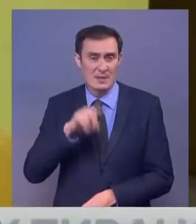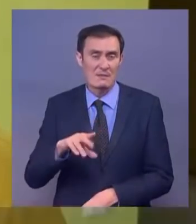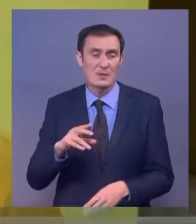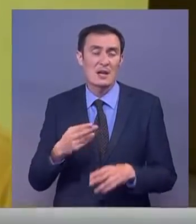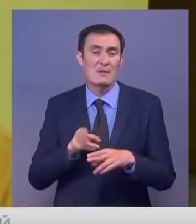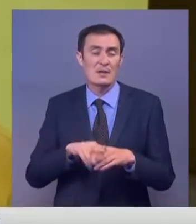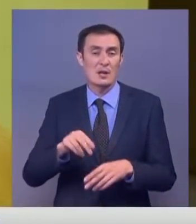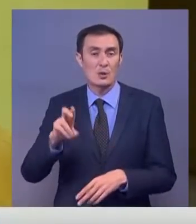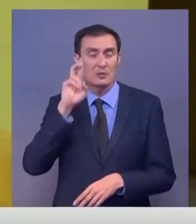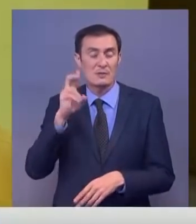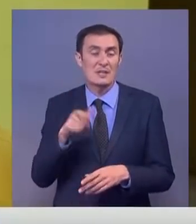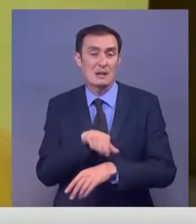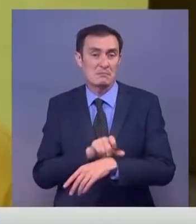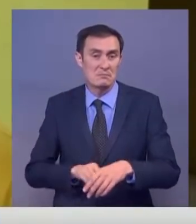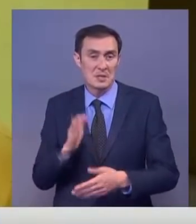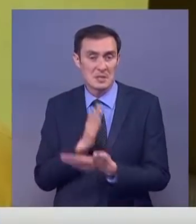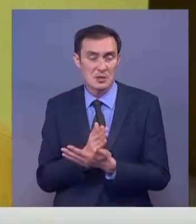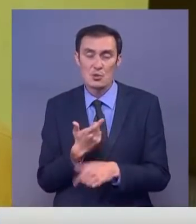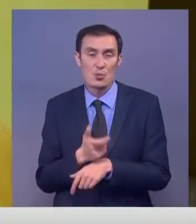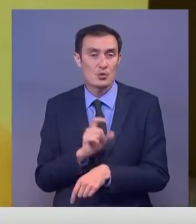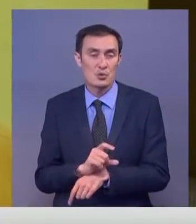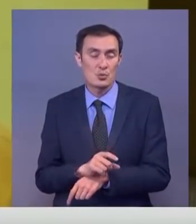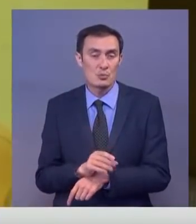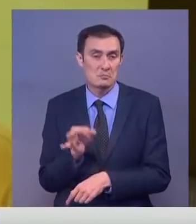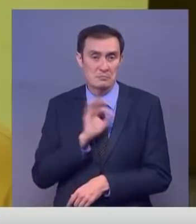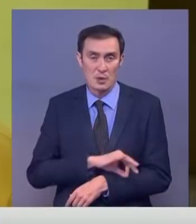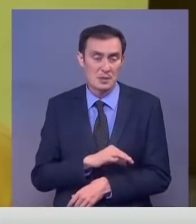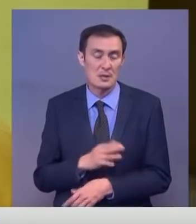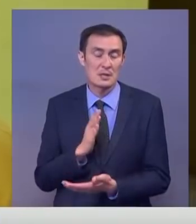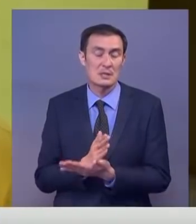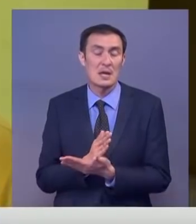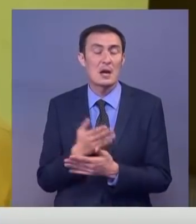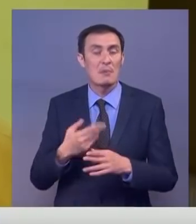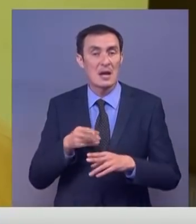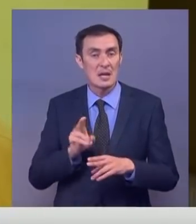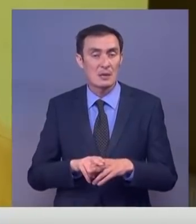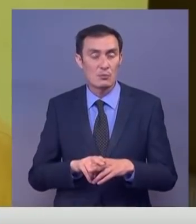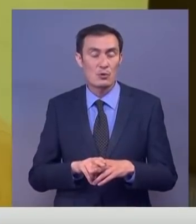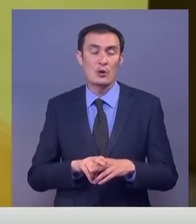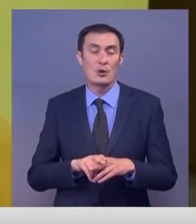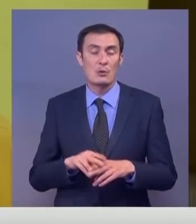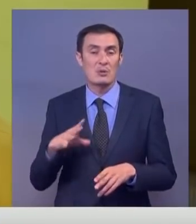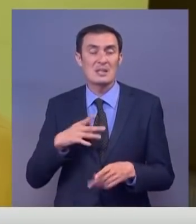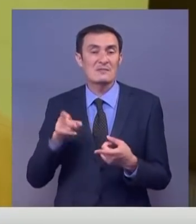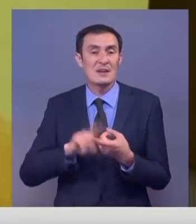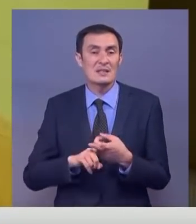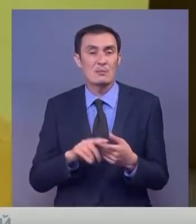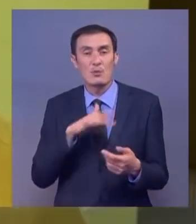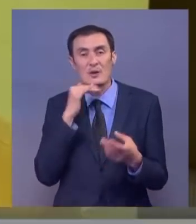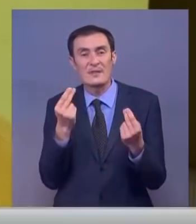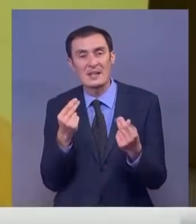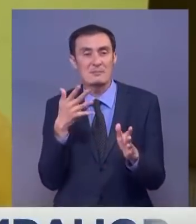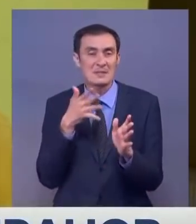европейских странах, где эти браслеты работают, работают очень удачно. Поэтому, ну, это было связано с большими